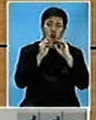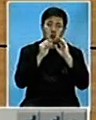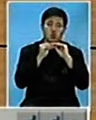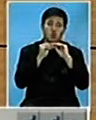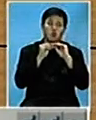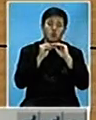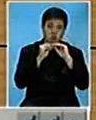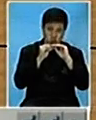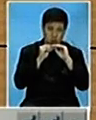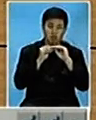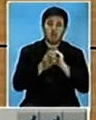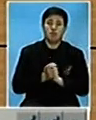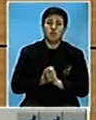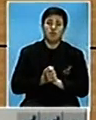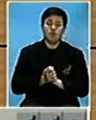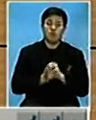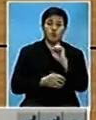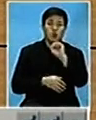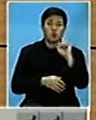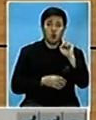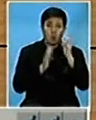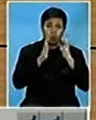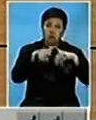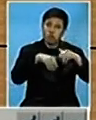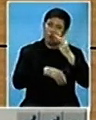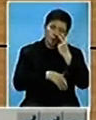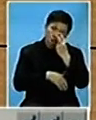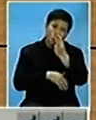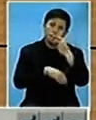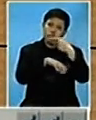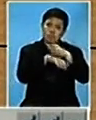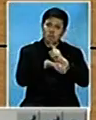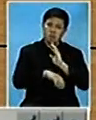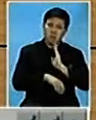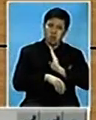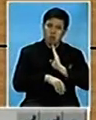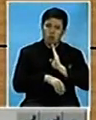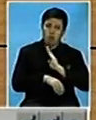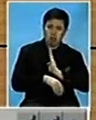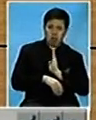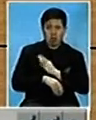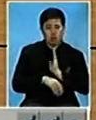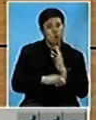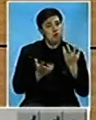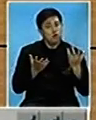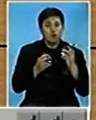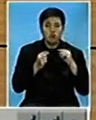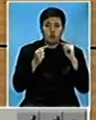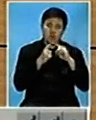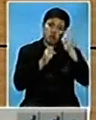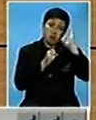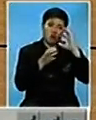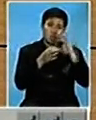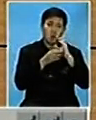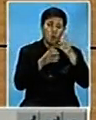รประชาชนเห็นครับว่าประธานเป็นกลางหรือไม่เป็นกลางโดยเฉพาะการอภิปรายของฝ่